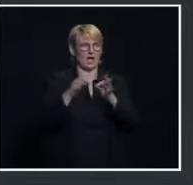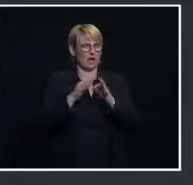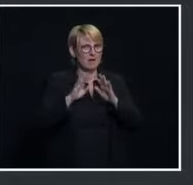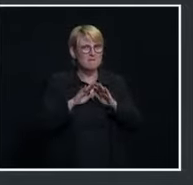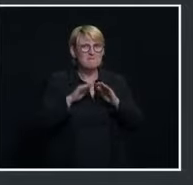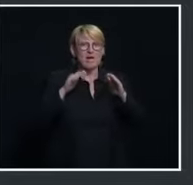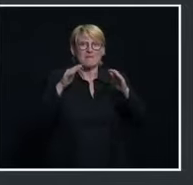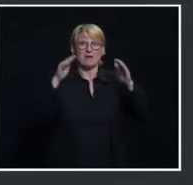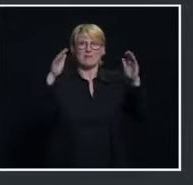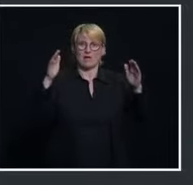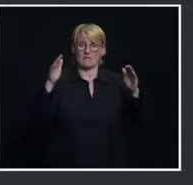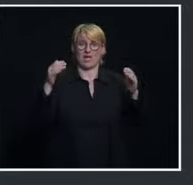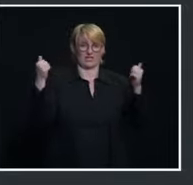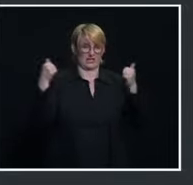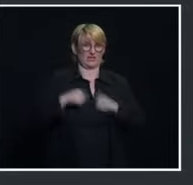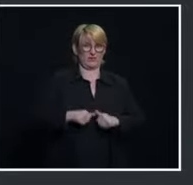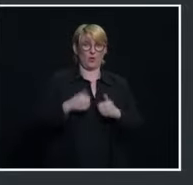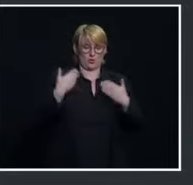gezwungenermaßen.